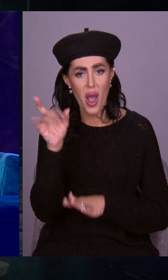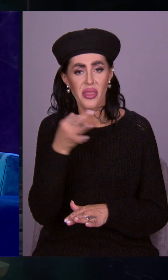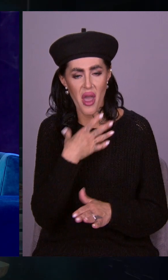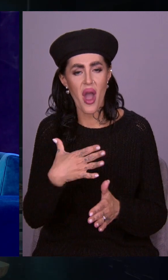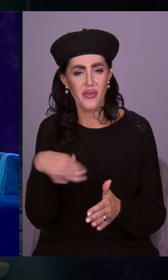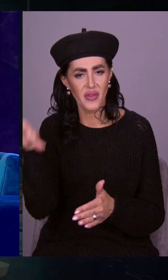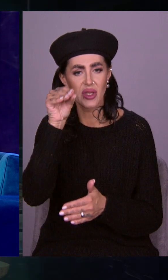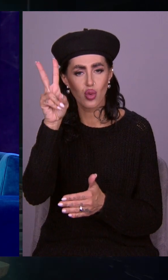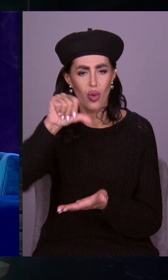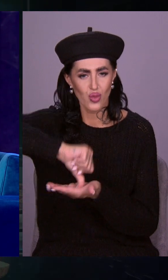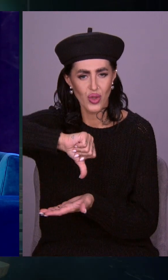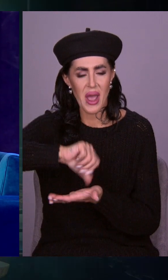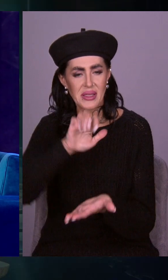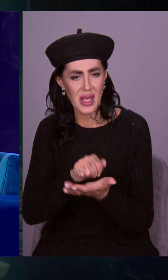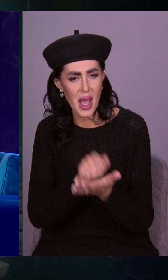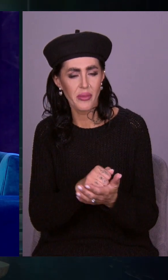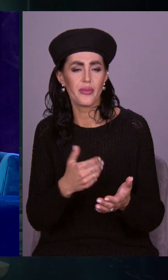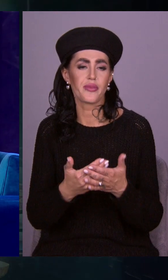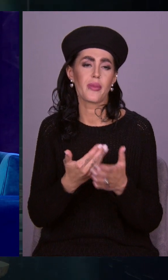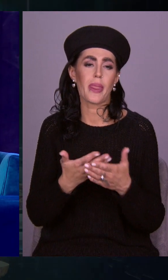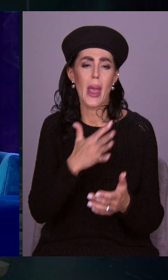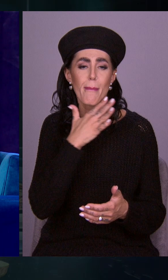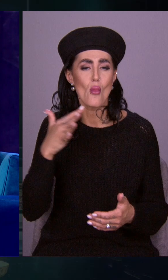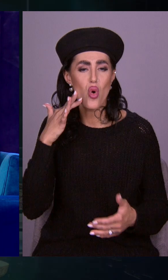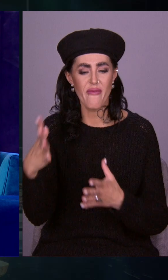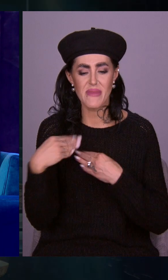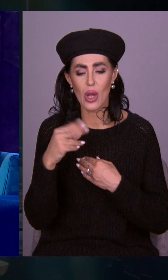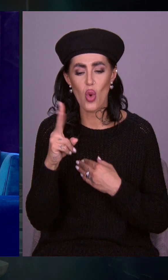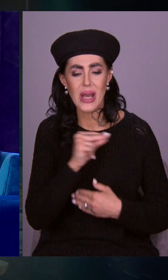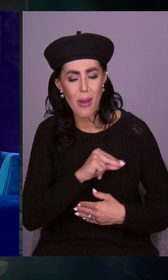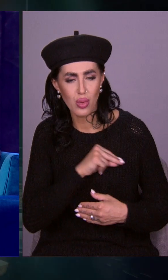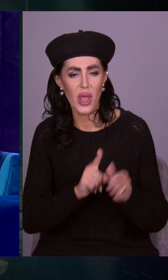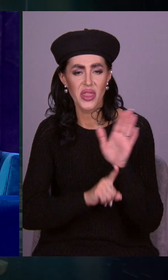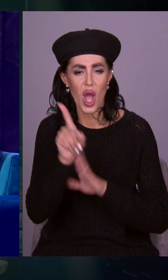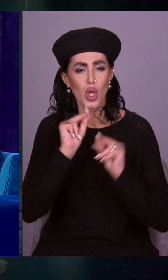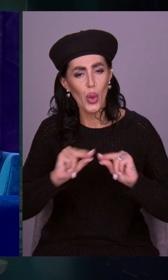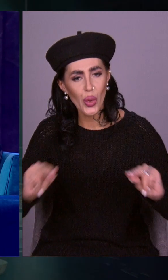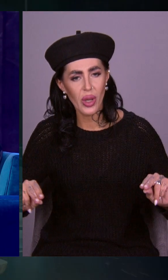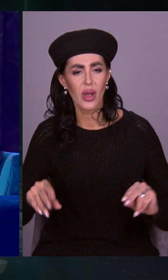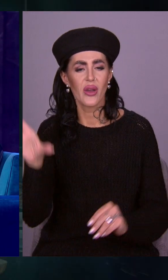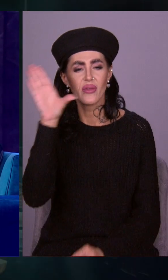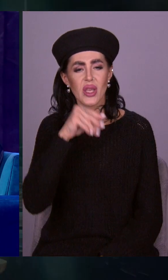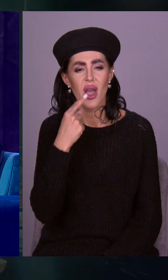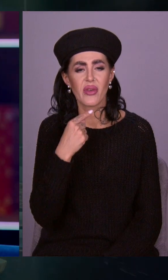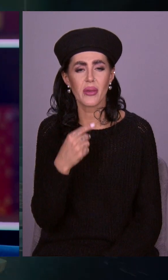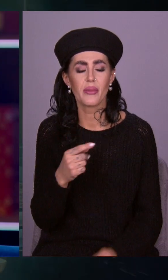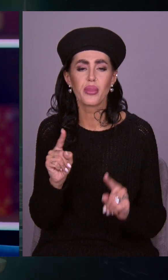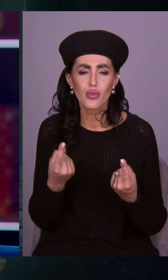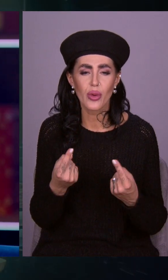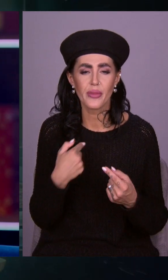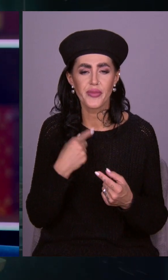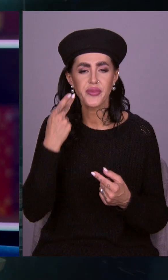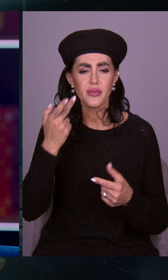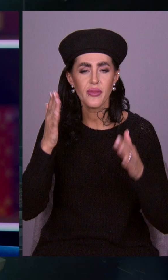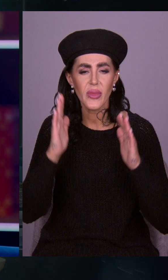колег став викладачем бандури, і інколи вони мені просто дзвонять і кажуть: «Марина, ти просто замучила. Чого я постійно